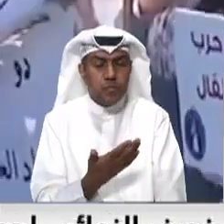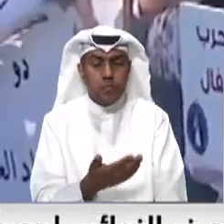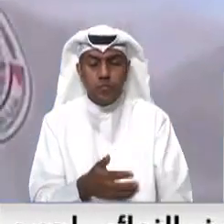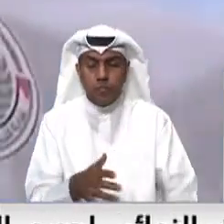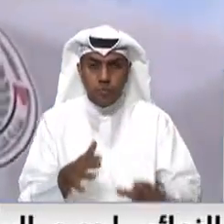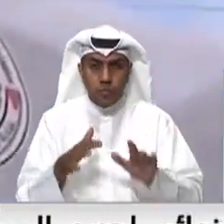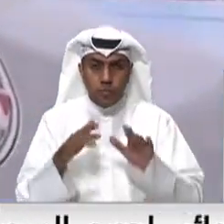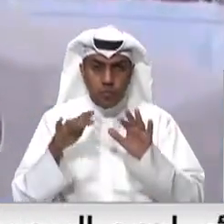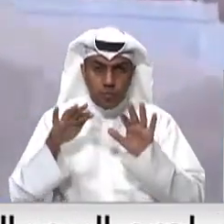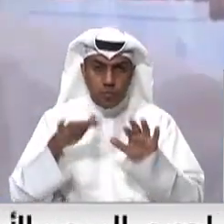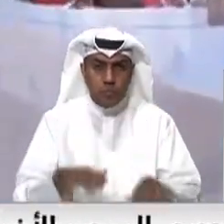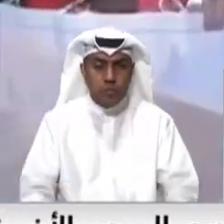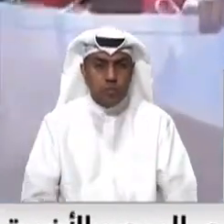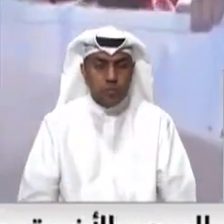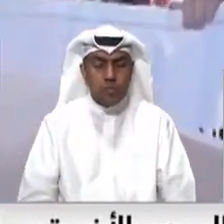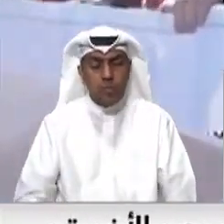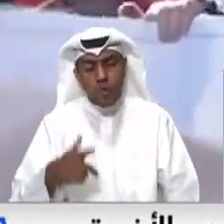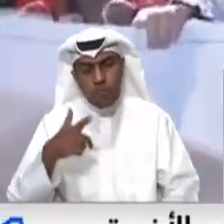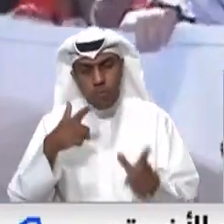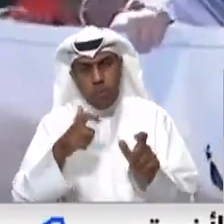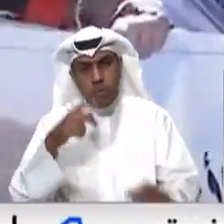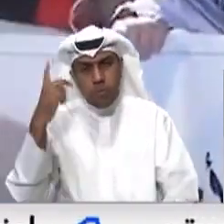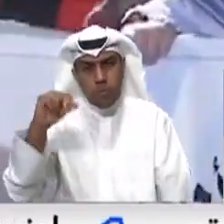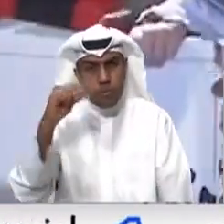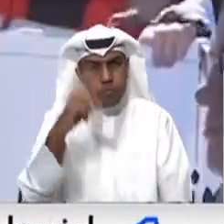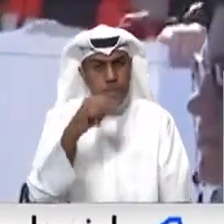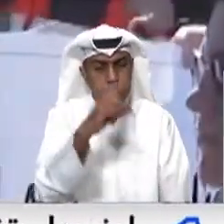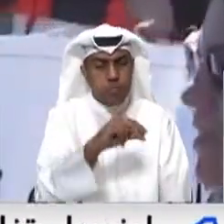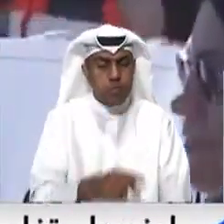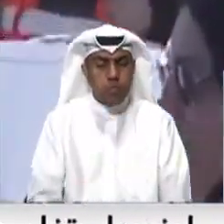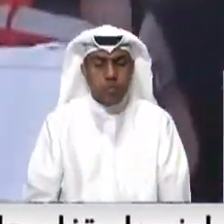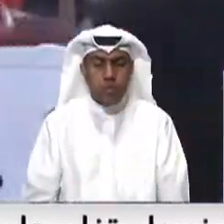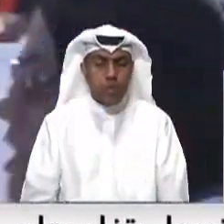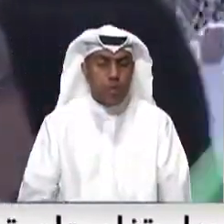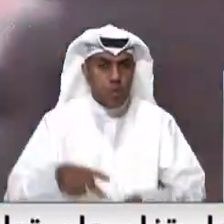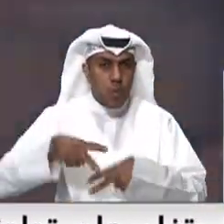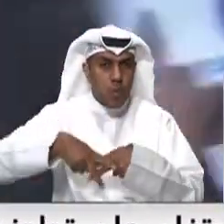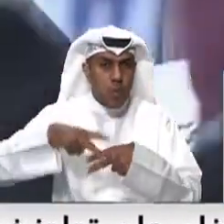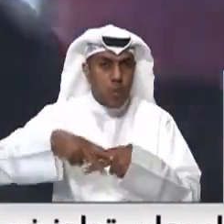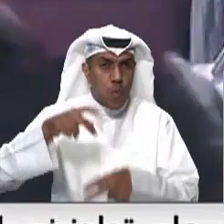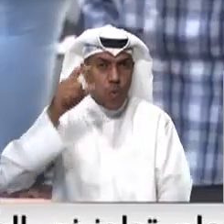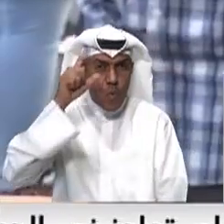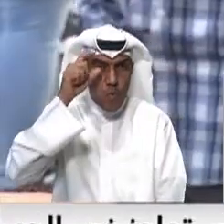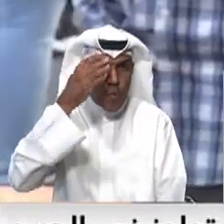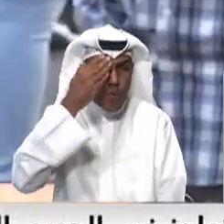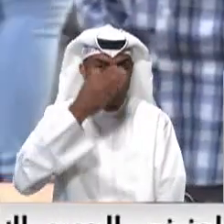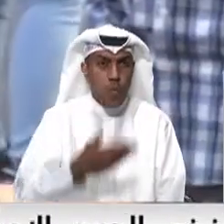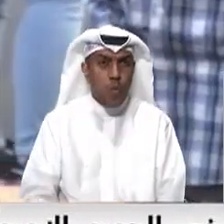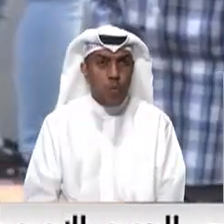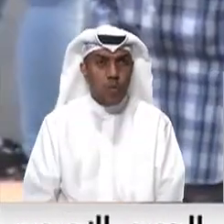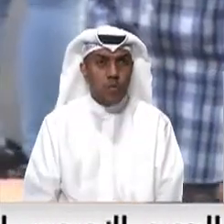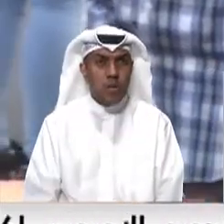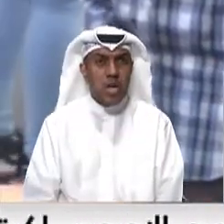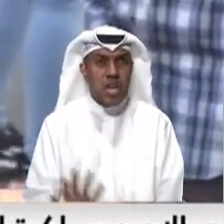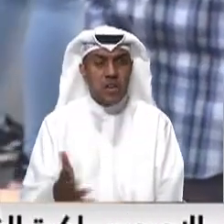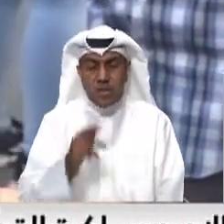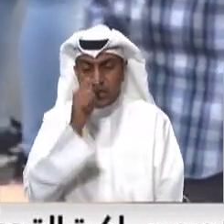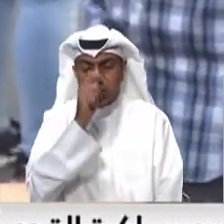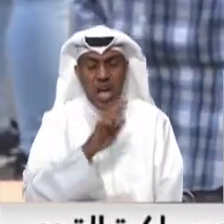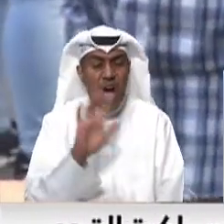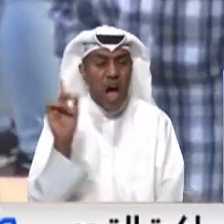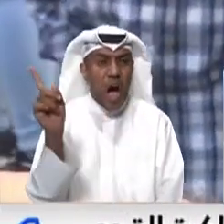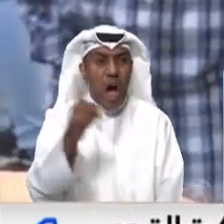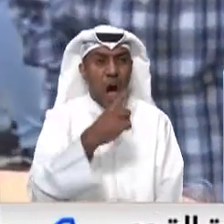ليقمعهم جنود الاحتلال بوسائل التفريق، ما أسفر عن إصابة العشرات. غزة بيقصفوها، بيقصفوا الأطفال، بيقتلوا الأطفال، وكل